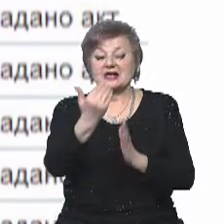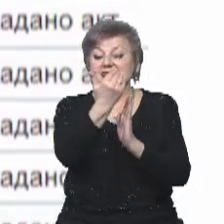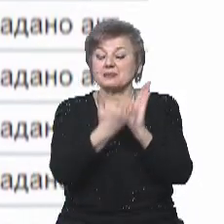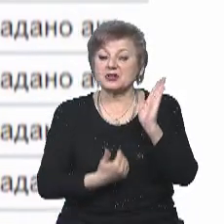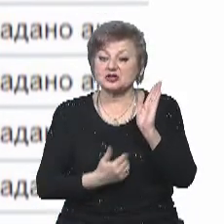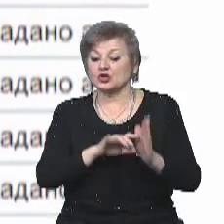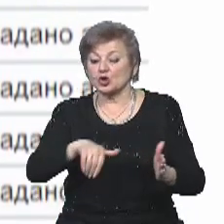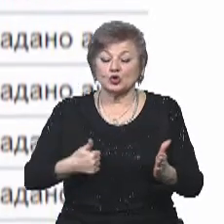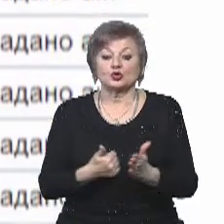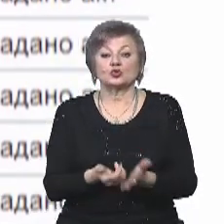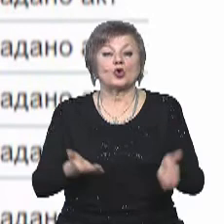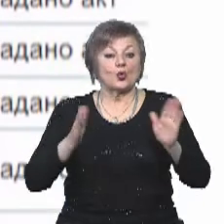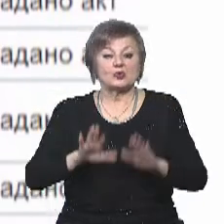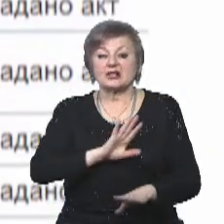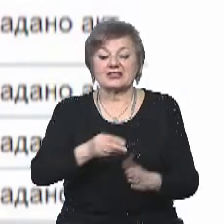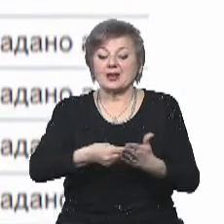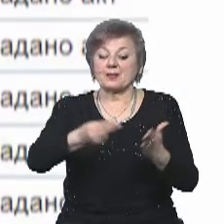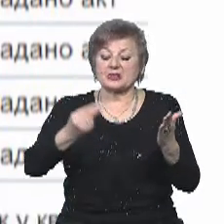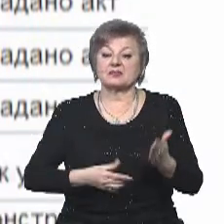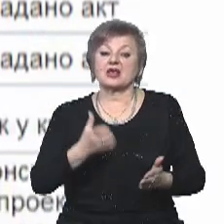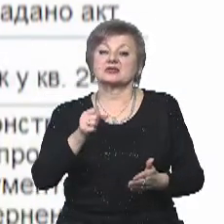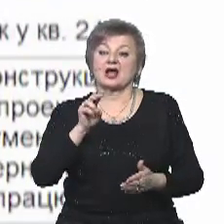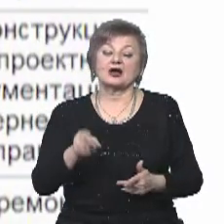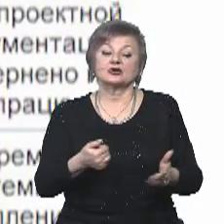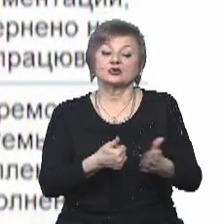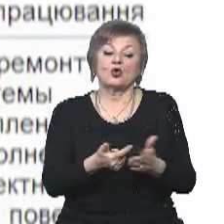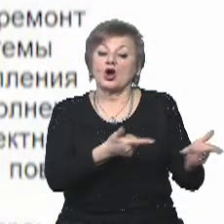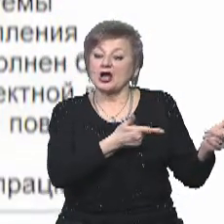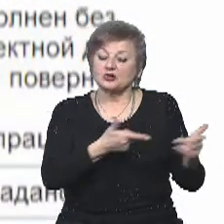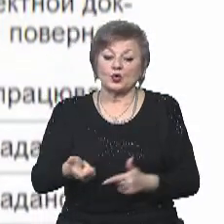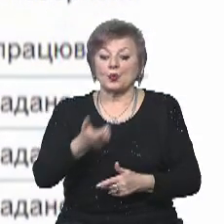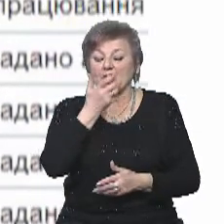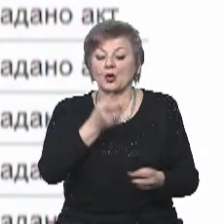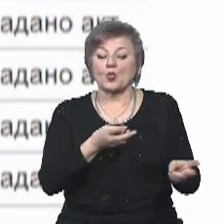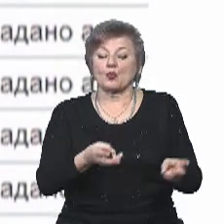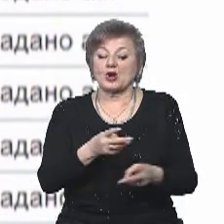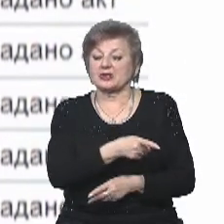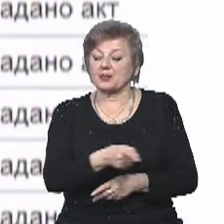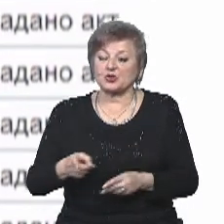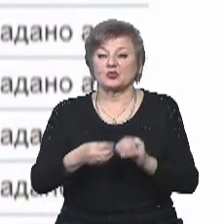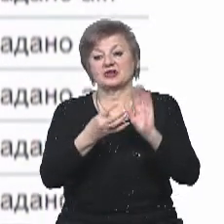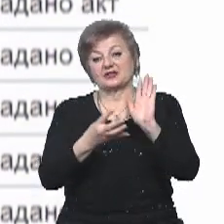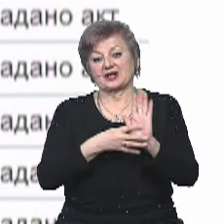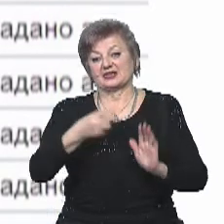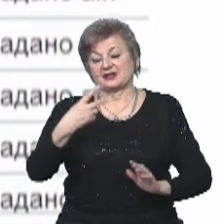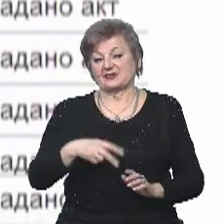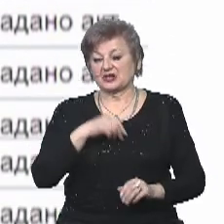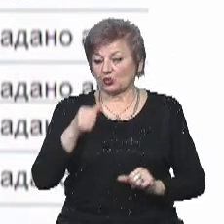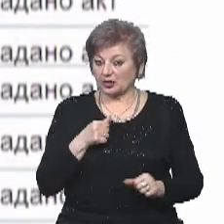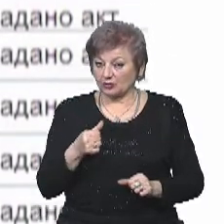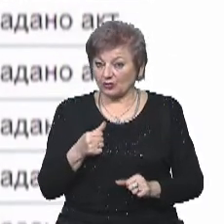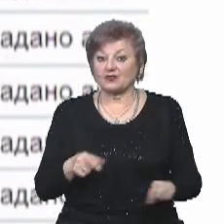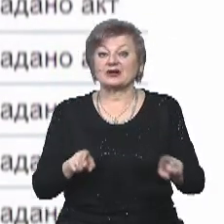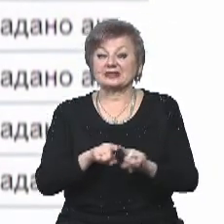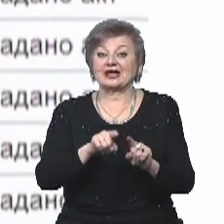де досі залишаються непідписаними акти готовності до опалювального періоду 19-20 років.